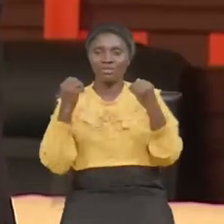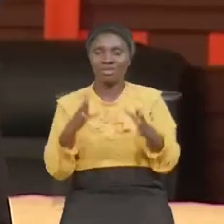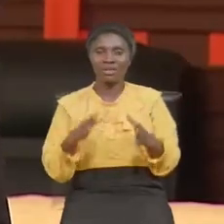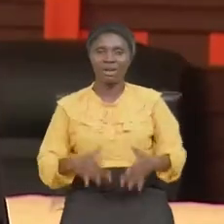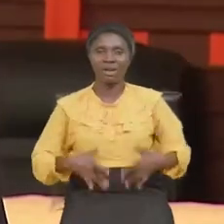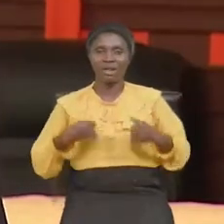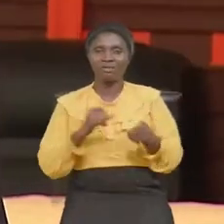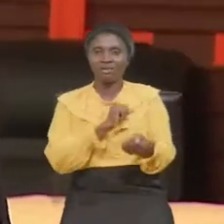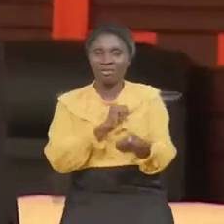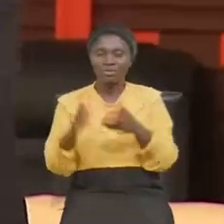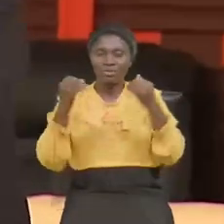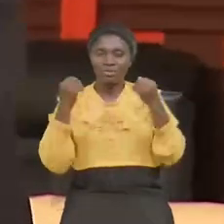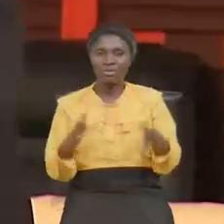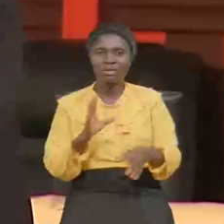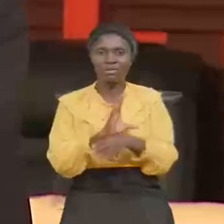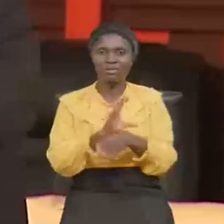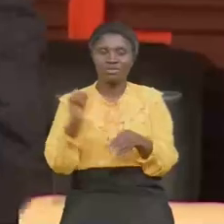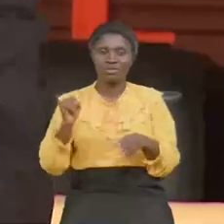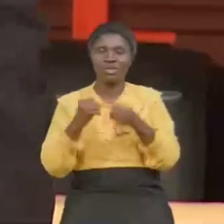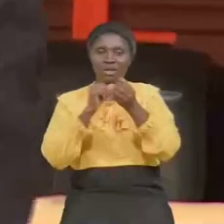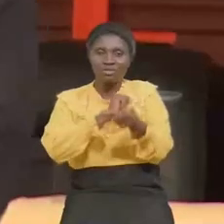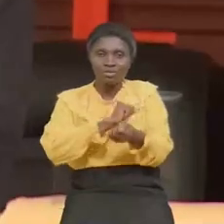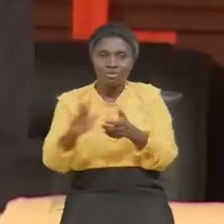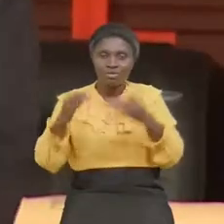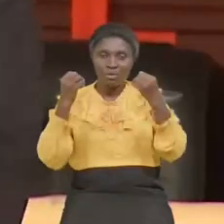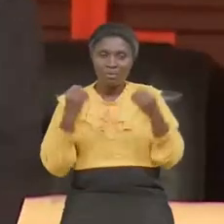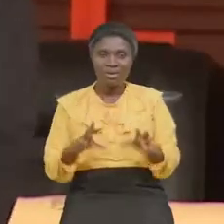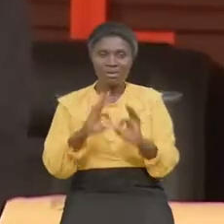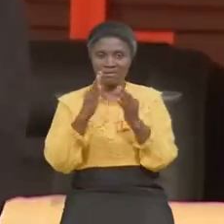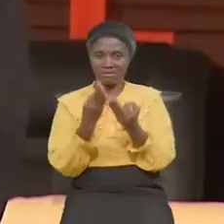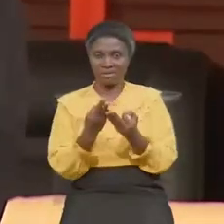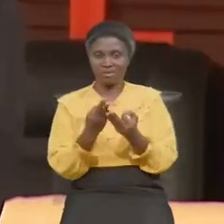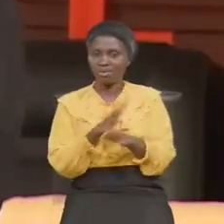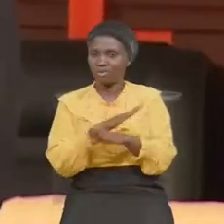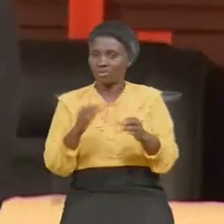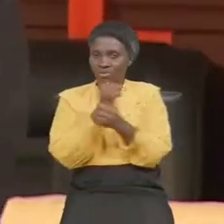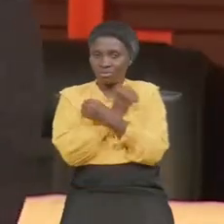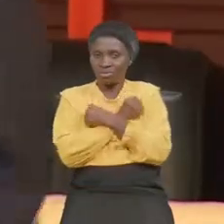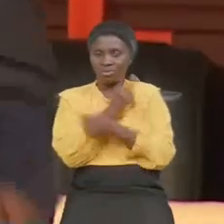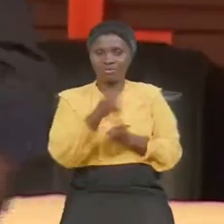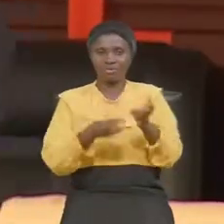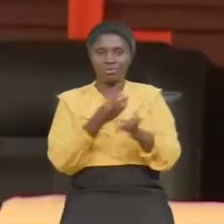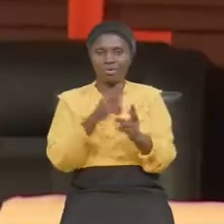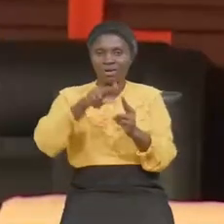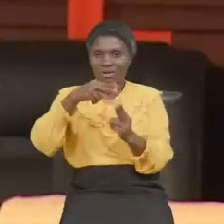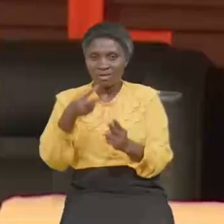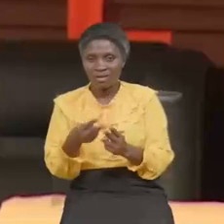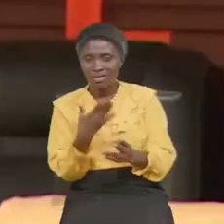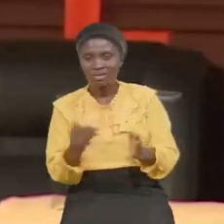et détruit plusieurs familles. N'aimez point le monde, ni les choses qui sont dans le monde.